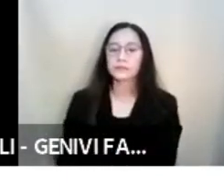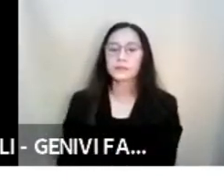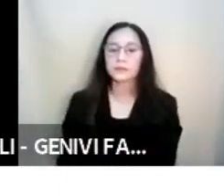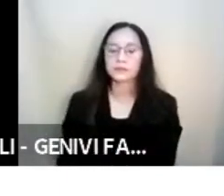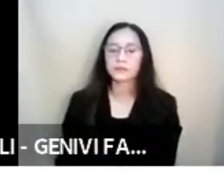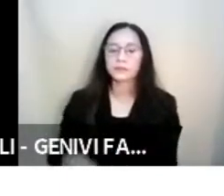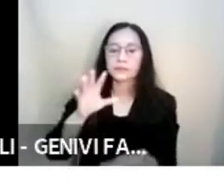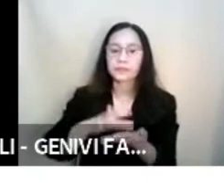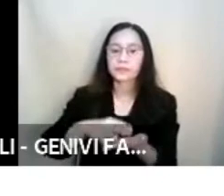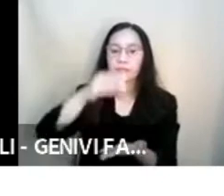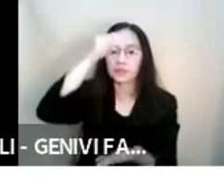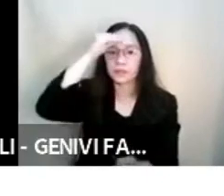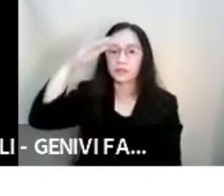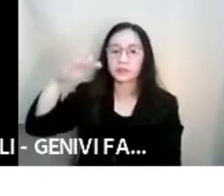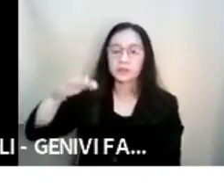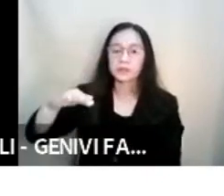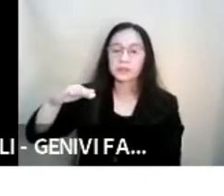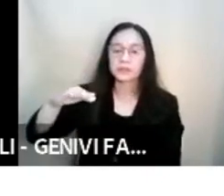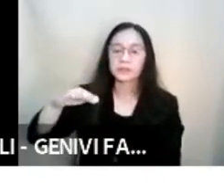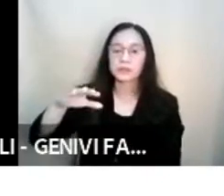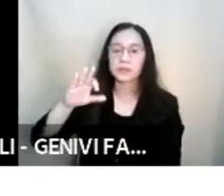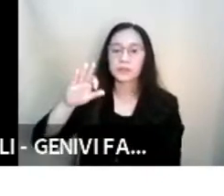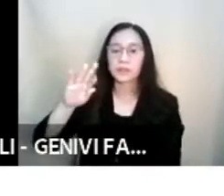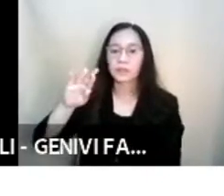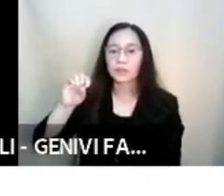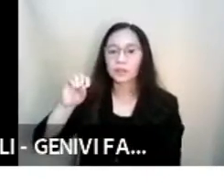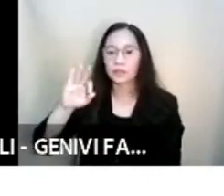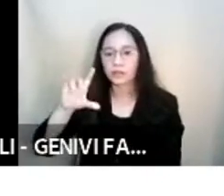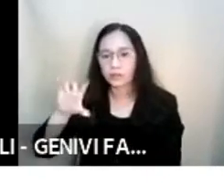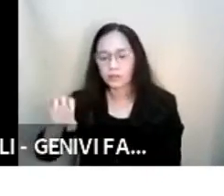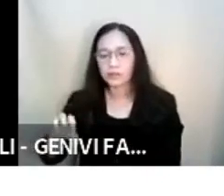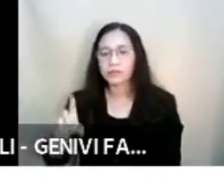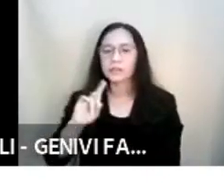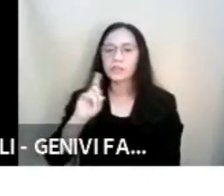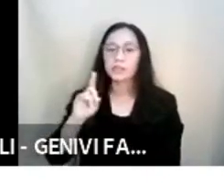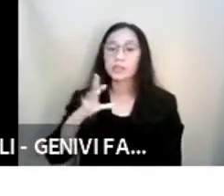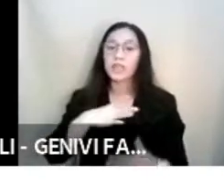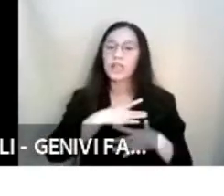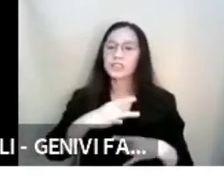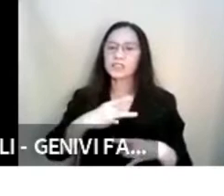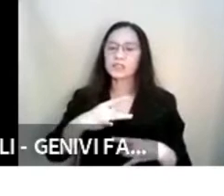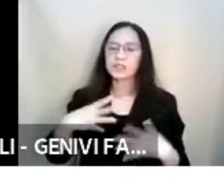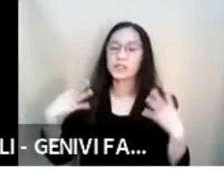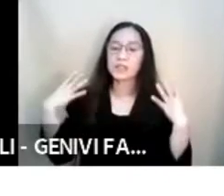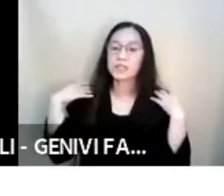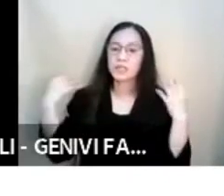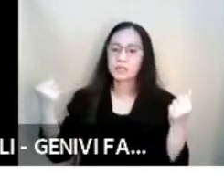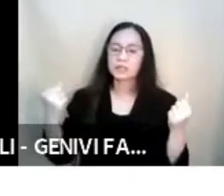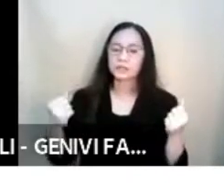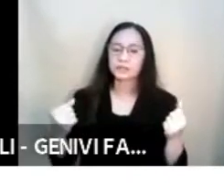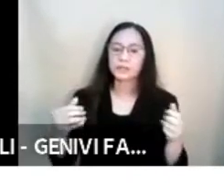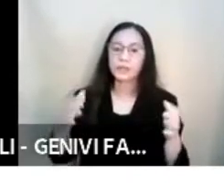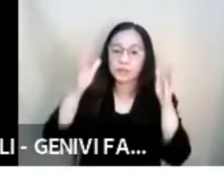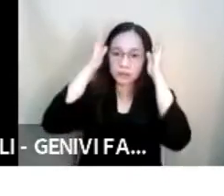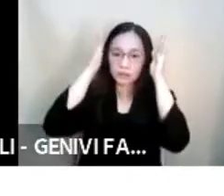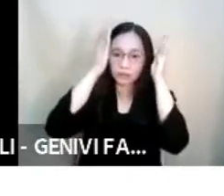learning your child's profile, ano yung interests niya, ano yung strengths niya. And then that's what we build on and that's